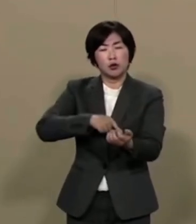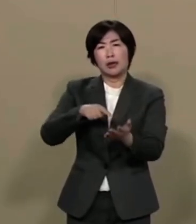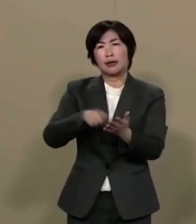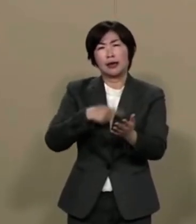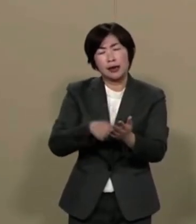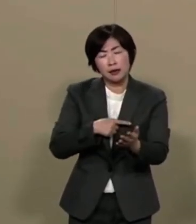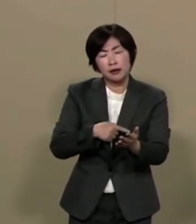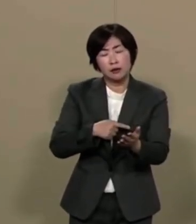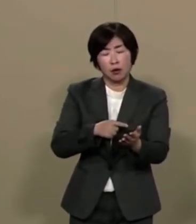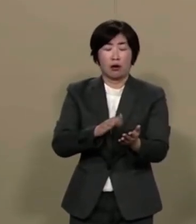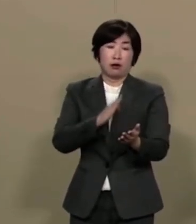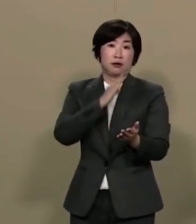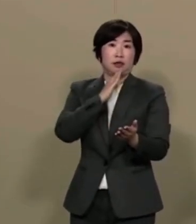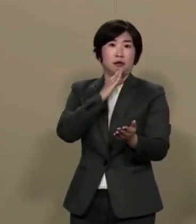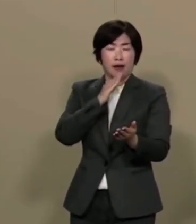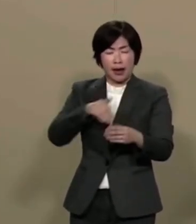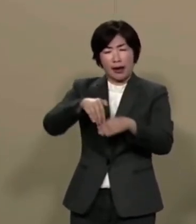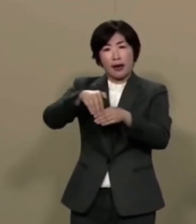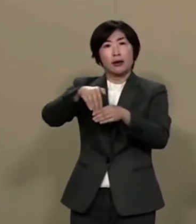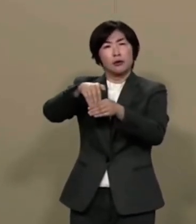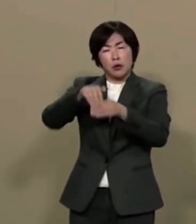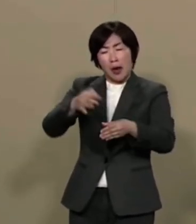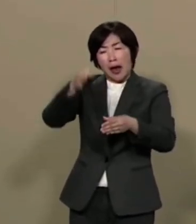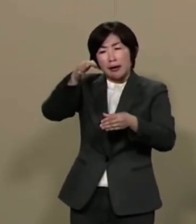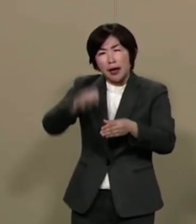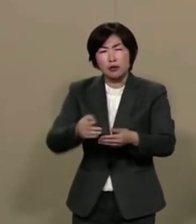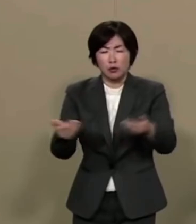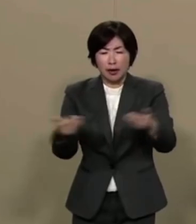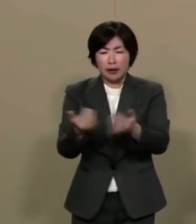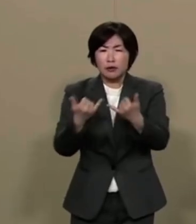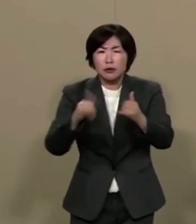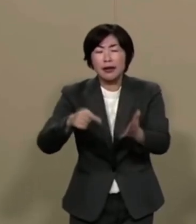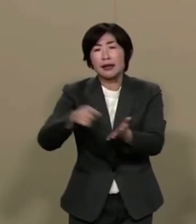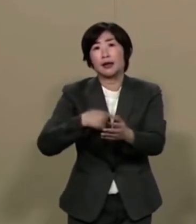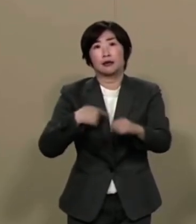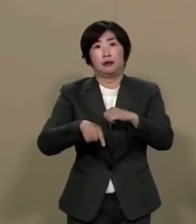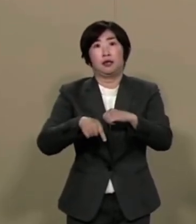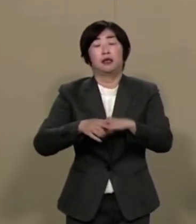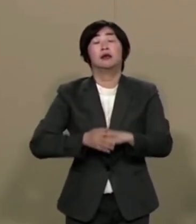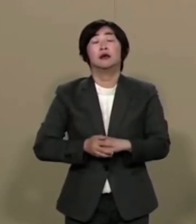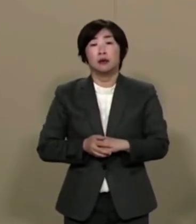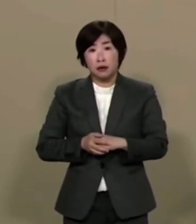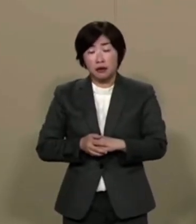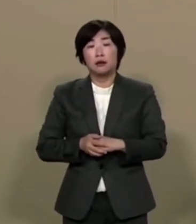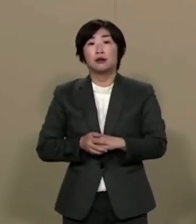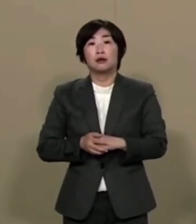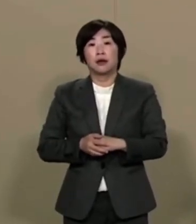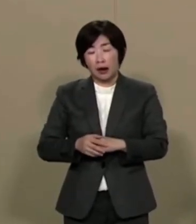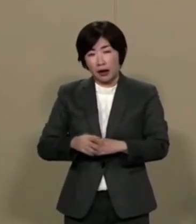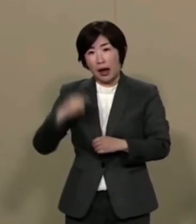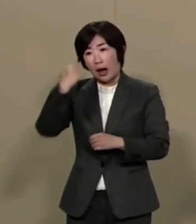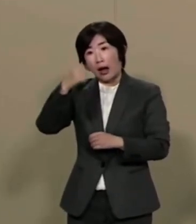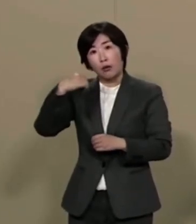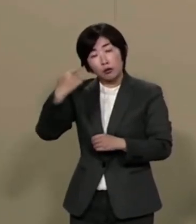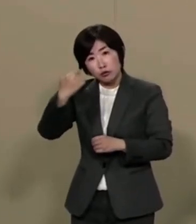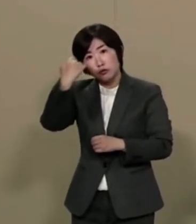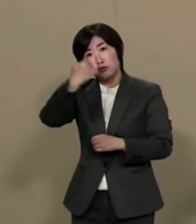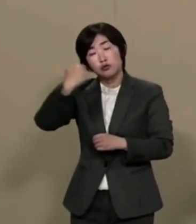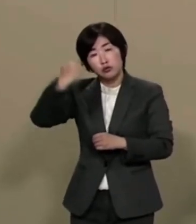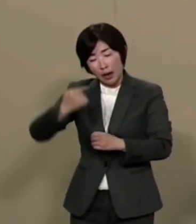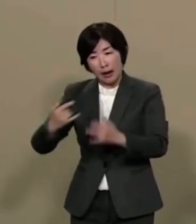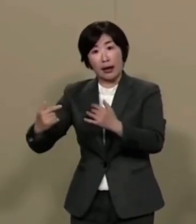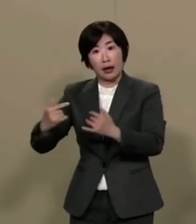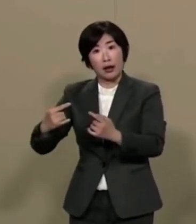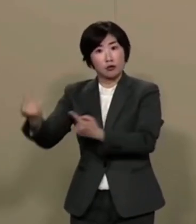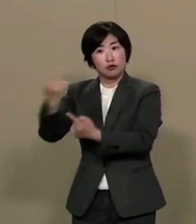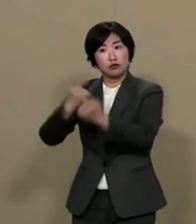で本音は安く働いてくれる労働力が足りないということですえ従ってですねえどんどん外国から入ってくる労働者